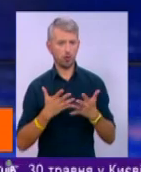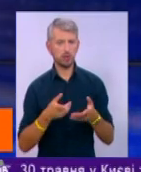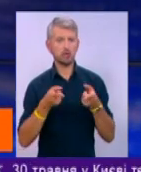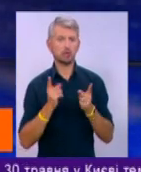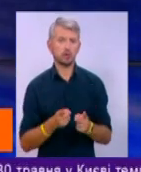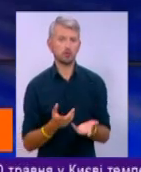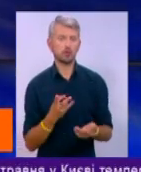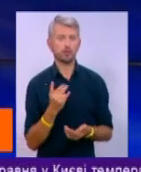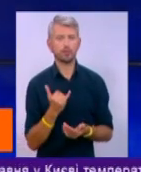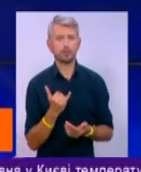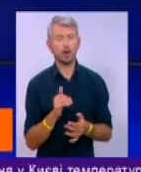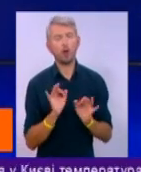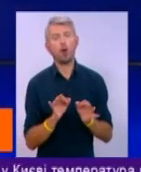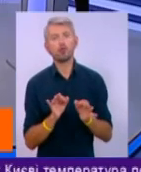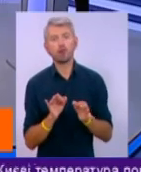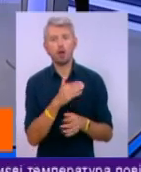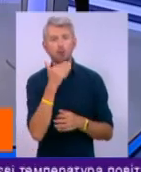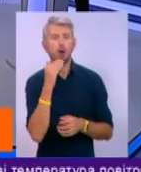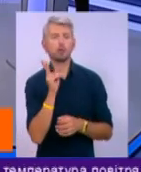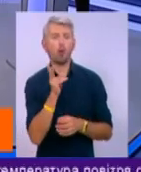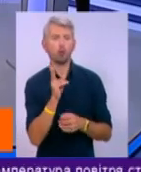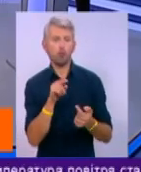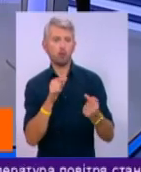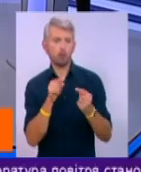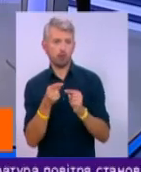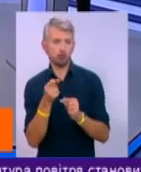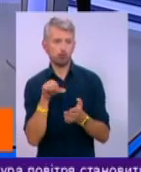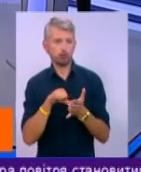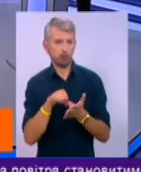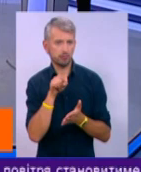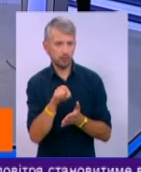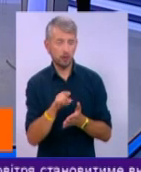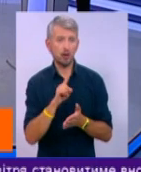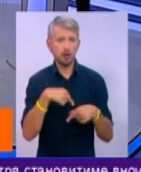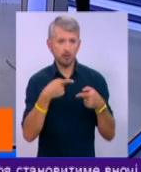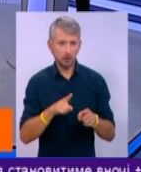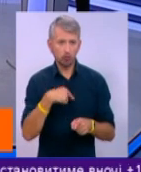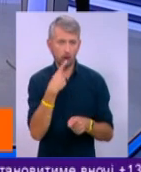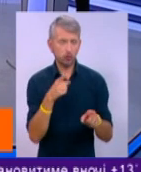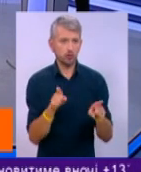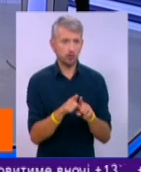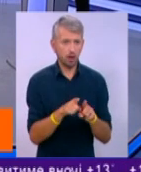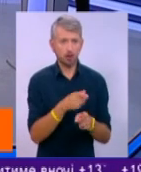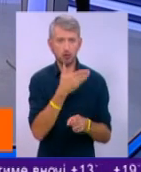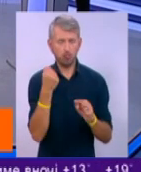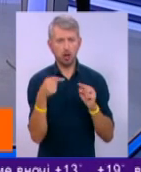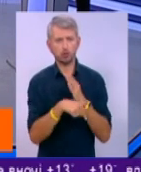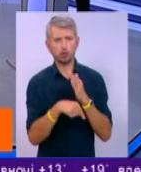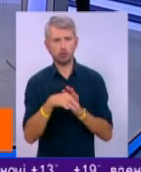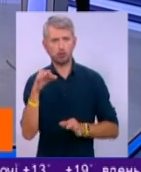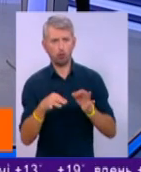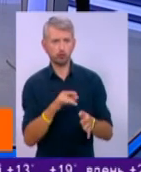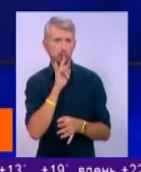дійсно, ну, хоча, власне, багато хто заперечує з учасників цього процесу, але дійсно, кажу так, от немає антикорупційного суду, не